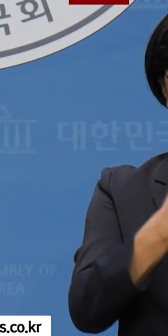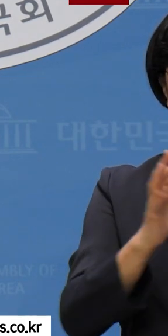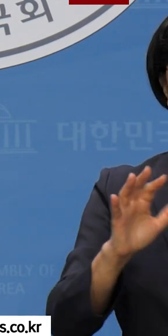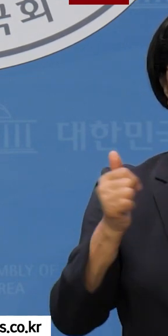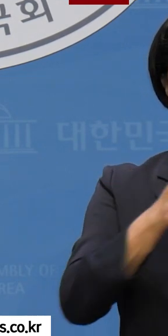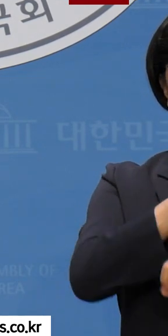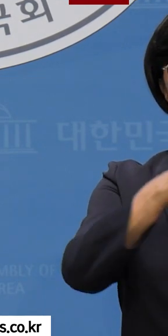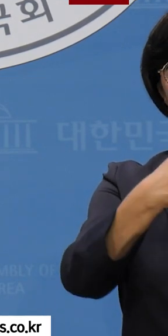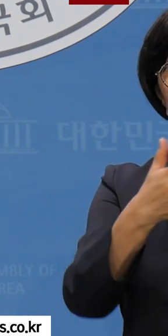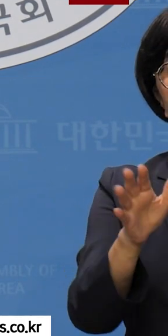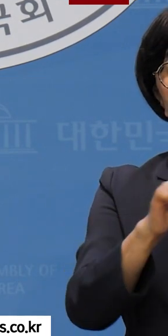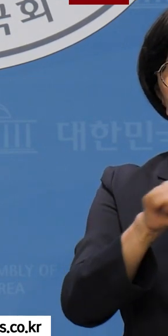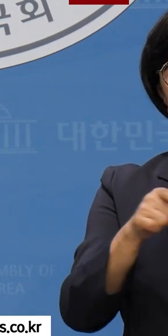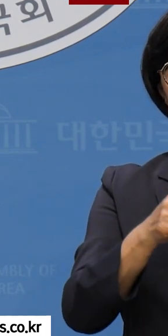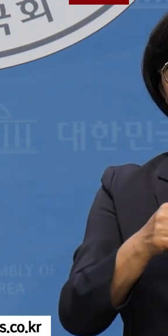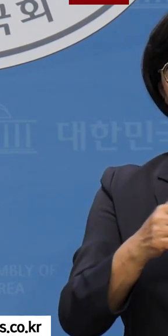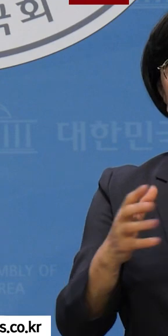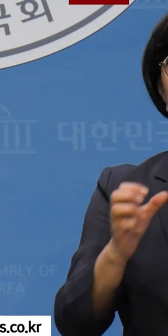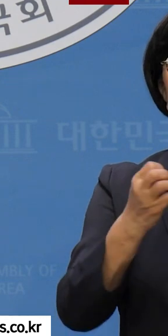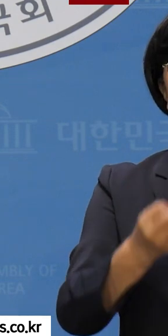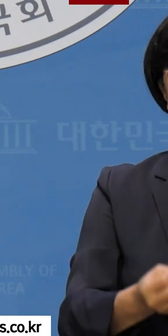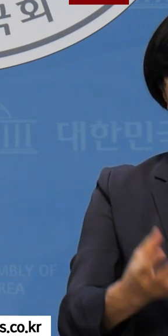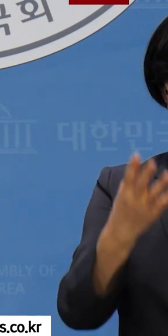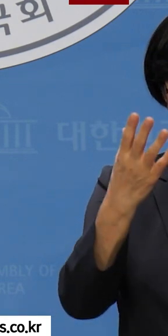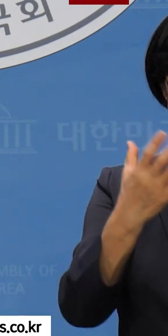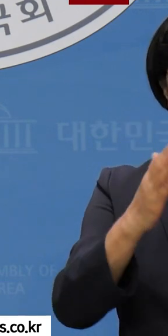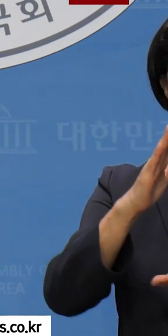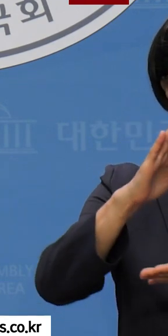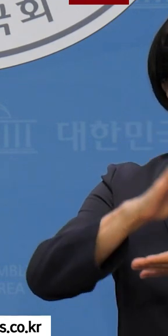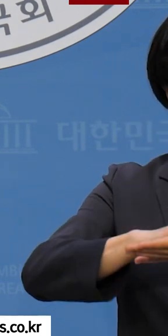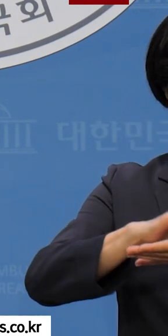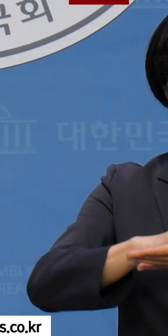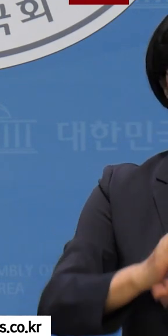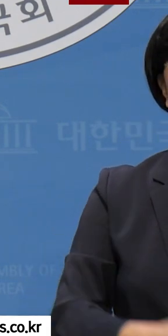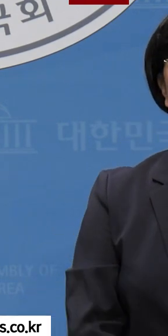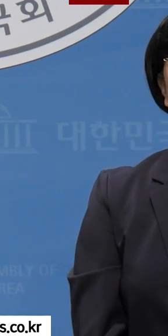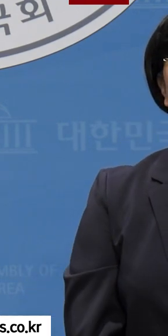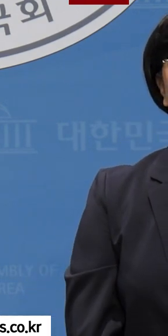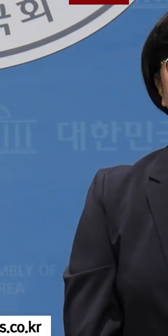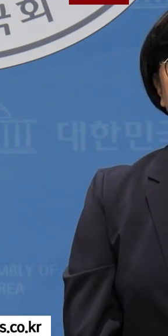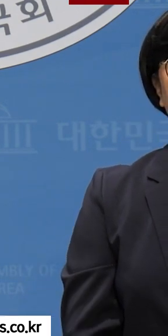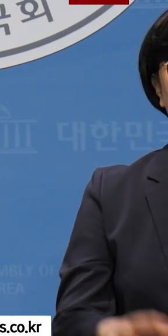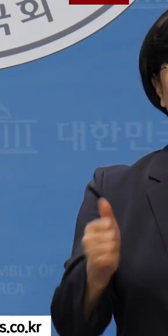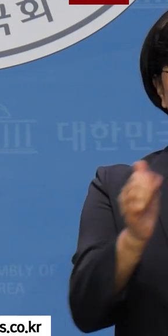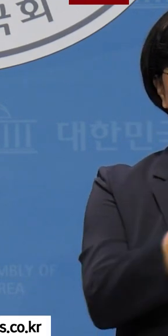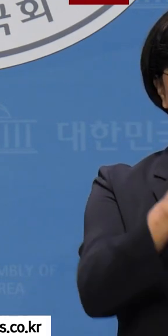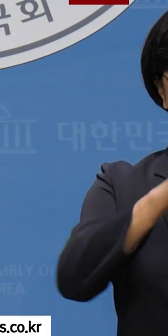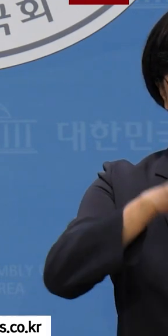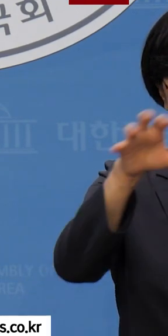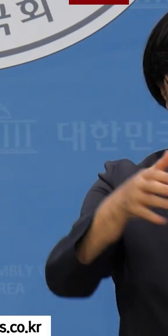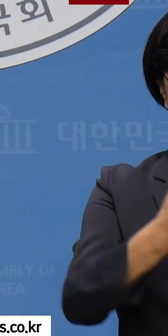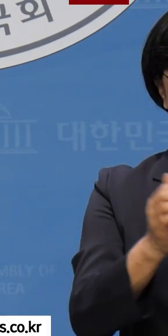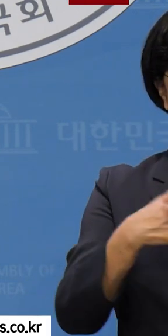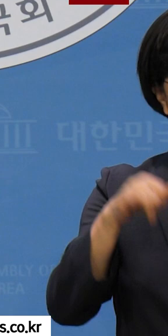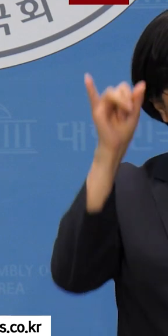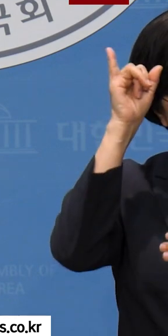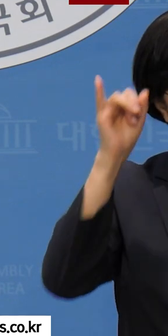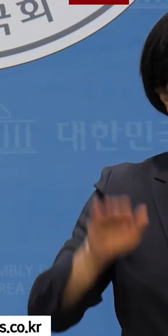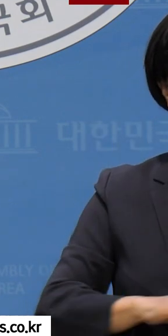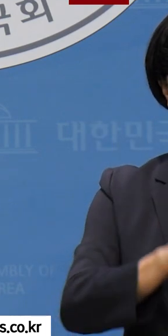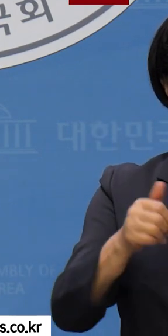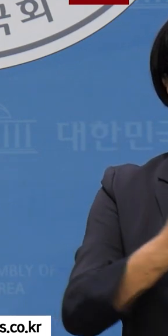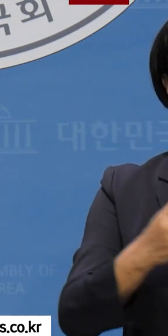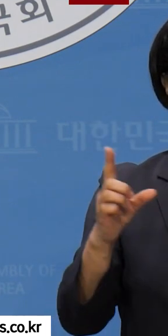국회 사무처와 소속 기관의 주요 행사 및 발간물입니다. 국회 도서관은 인공지능 기반의